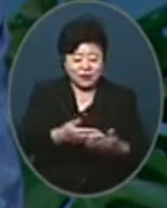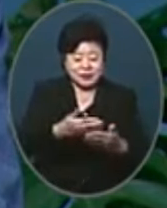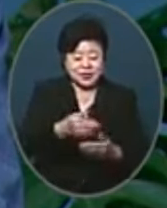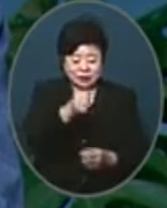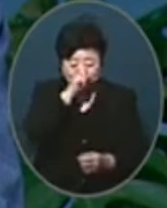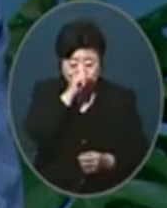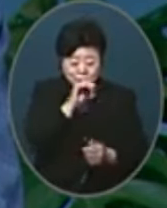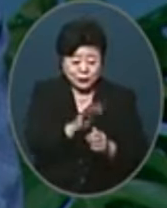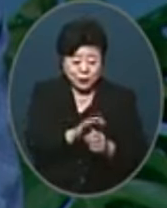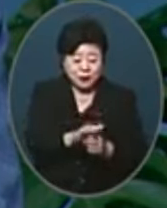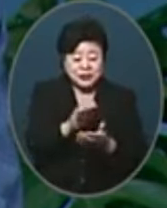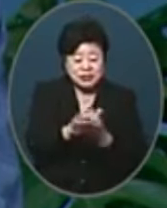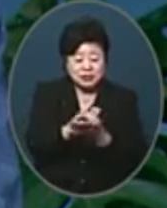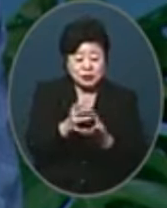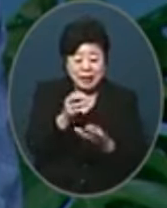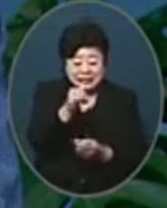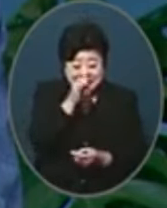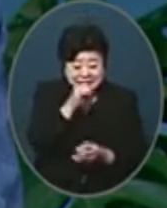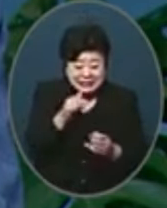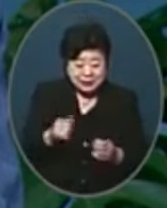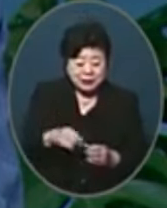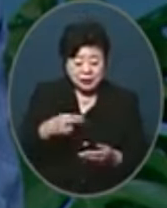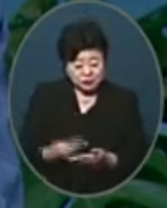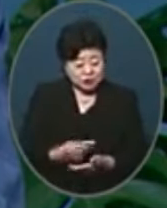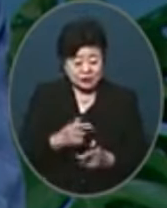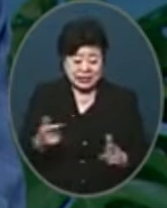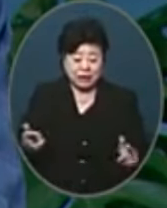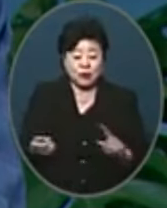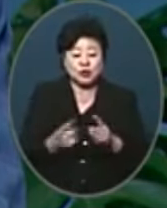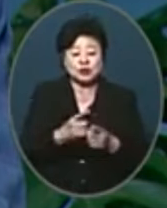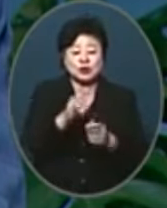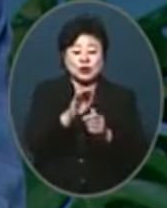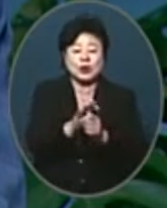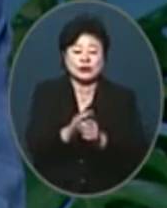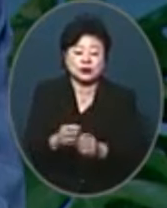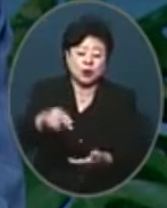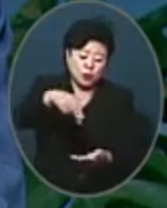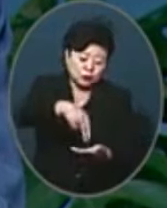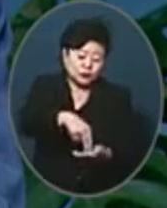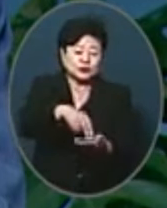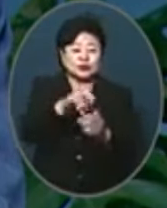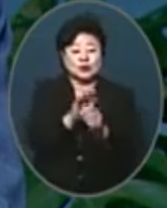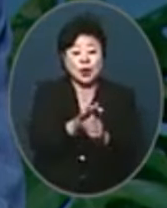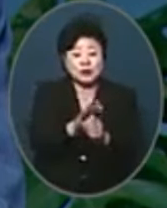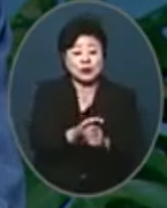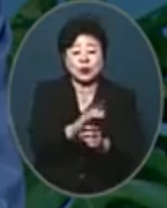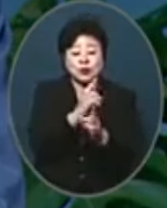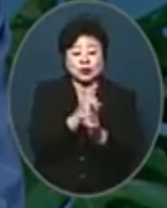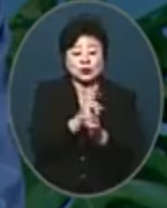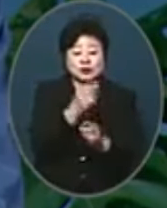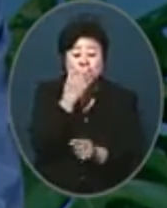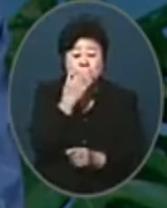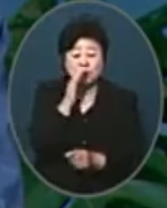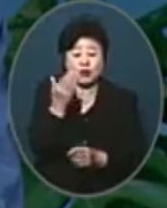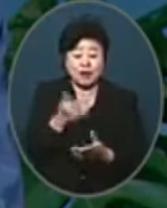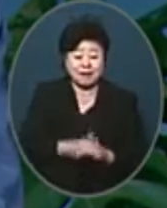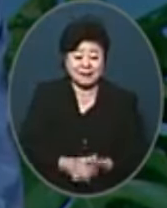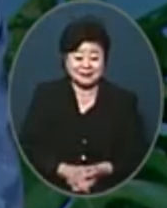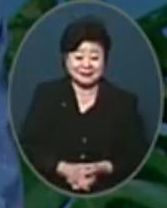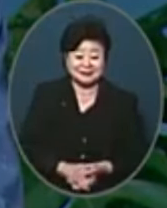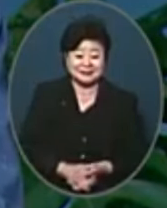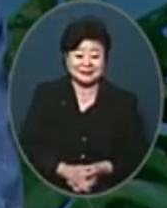좋은 친구를 많이 사귀어 놓은 사람은 서로 붙들어주고 도와주어서 이겨나갈 수가 있는 것입니다.